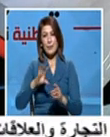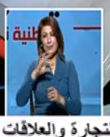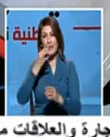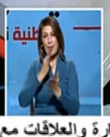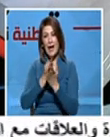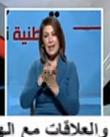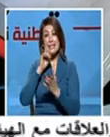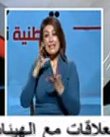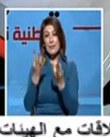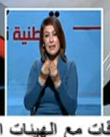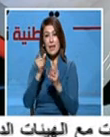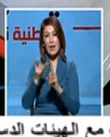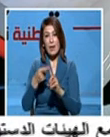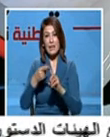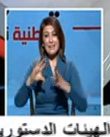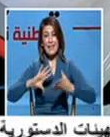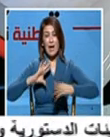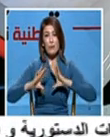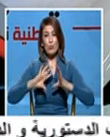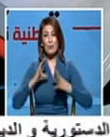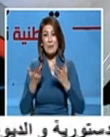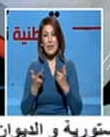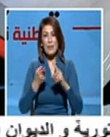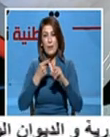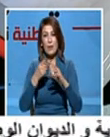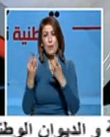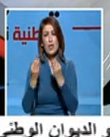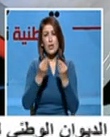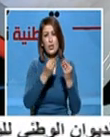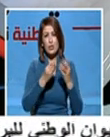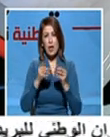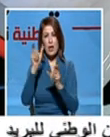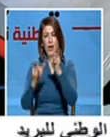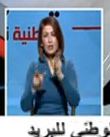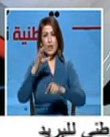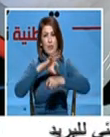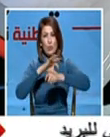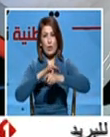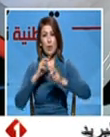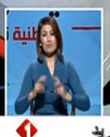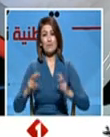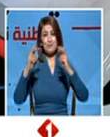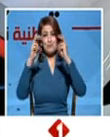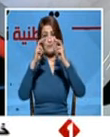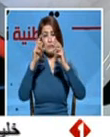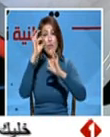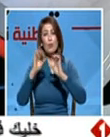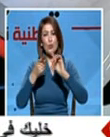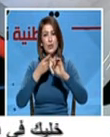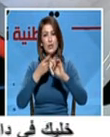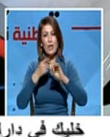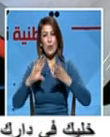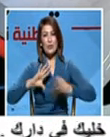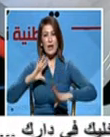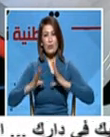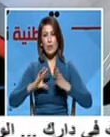راهو نخافوا اللي دون دو تخوا موا باش نلقاو المرضى هذوما الكل، وراهم عدد هام كبير باش يجيونا كلهم اون بوسي، ونخافوا